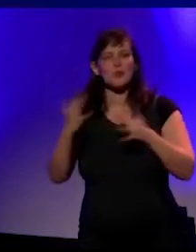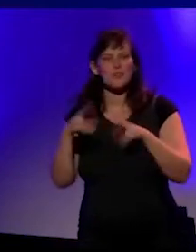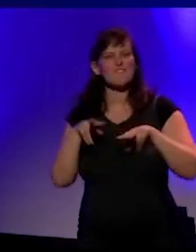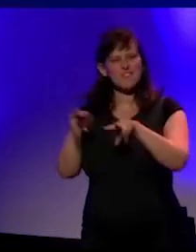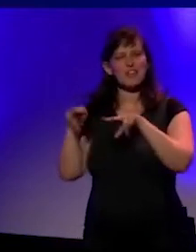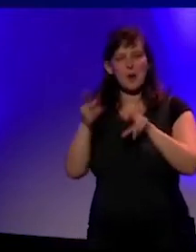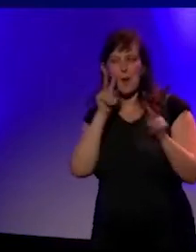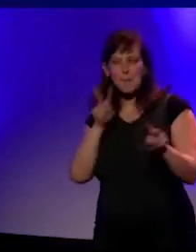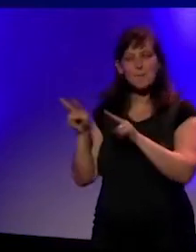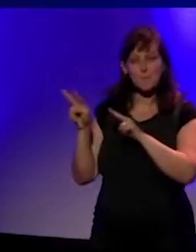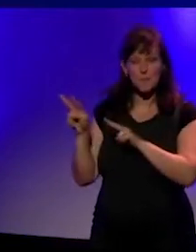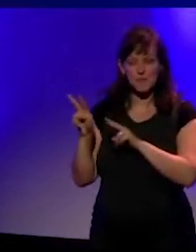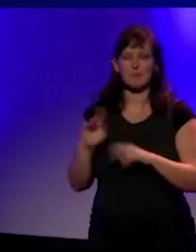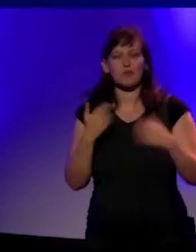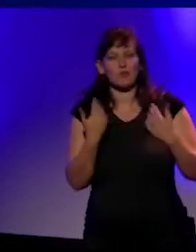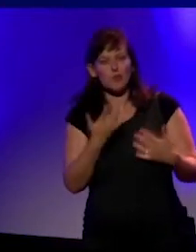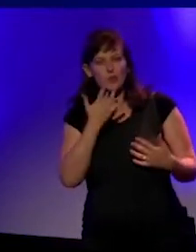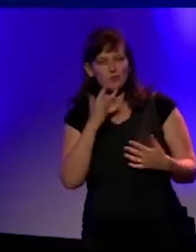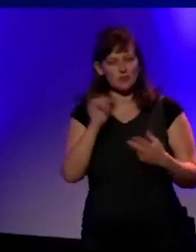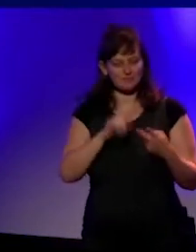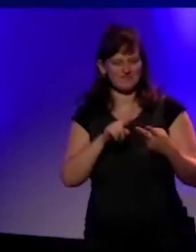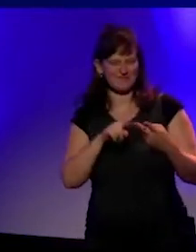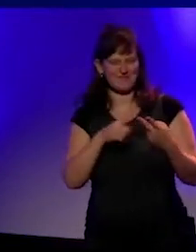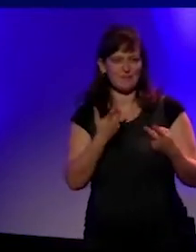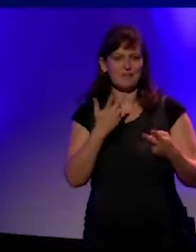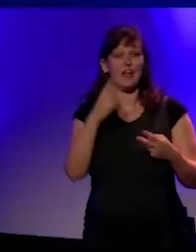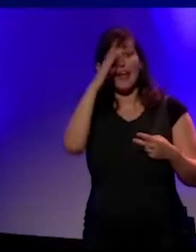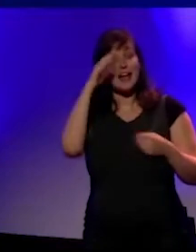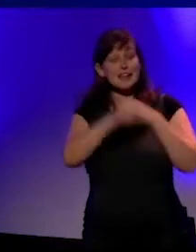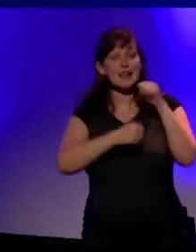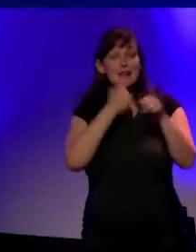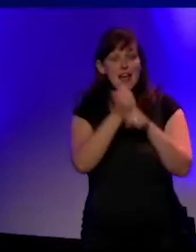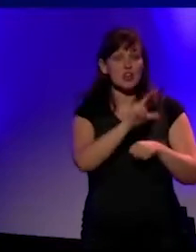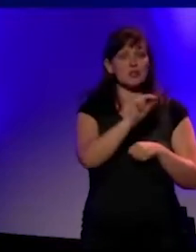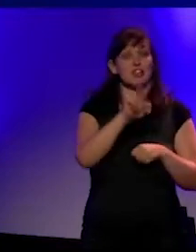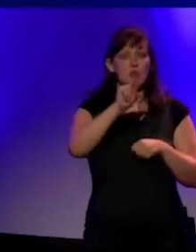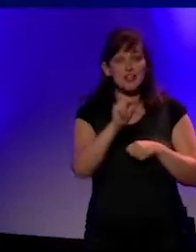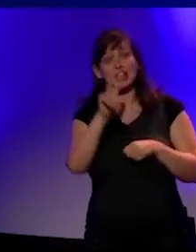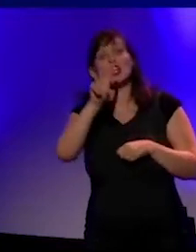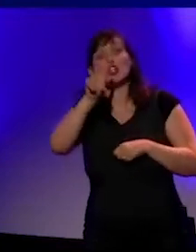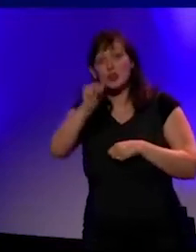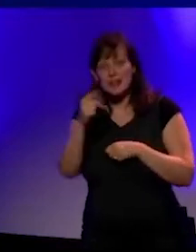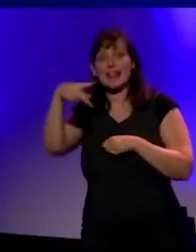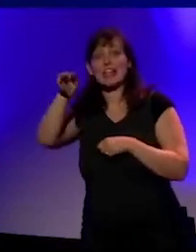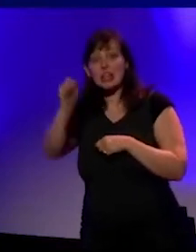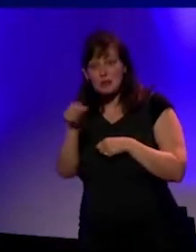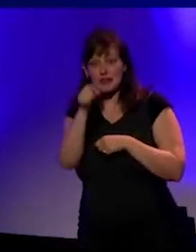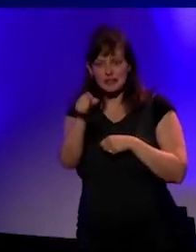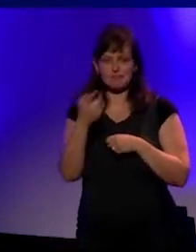hier het academiejaar 2020... 2021, een bijzonder academiejaar en wellicht een wat complexer